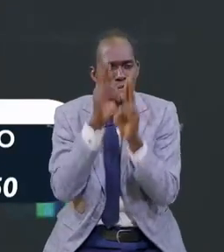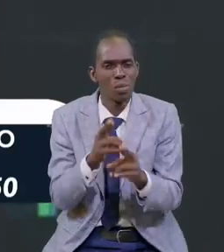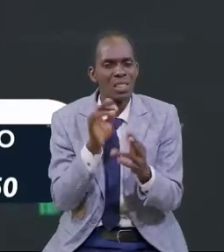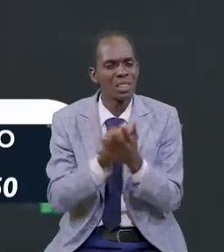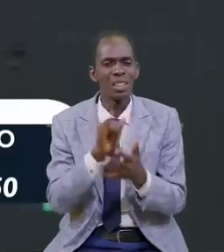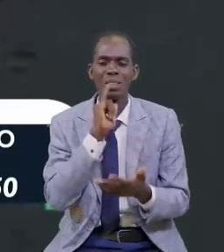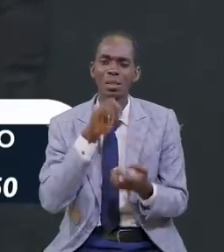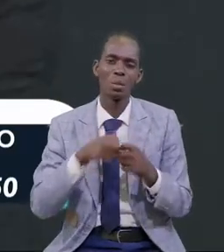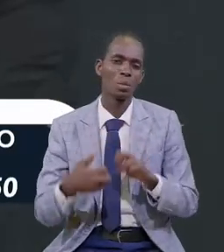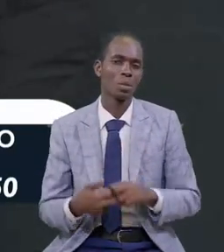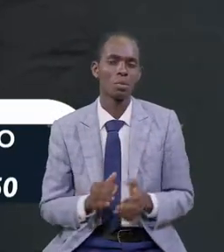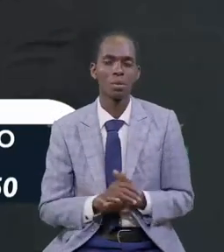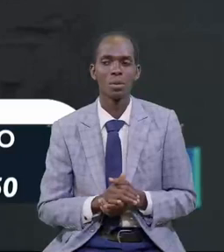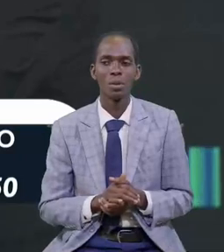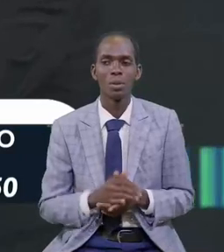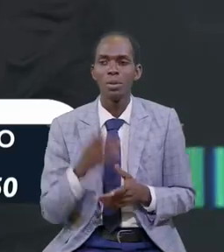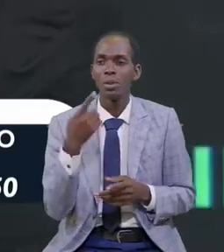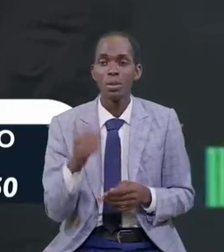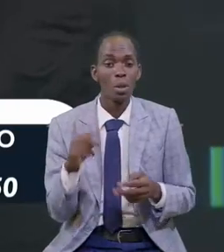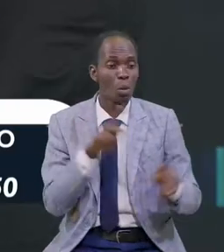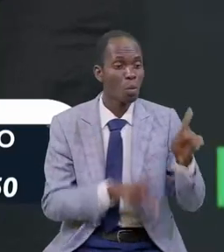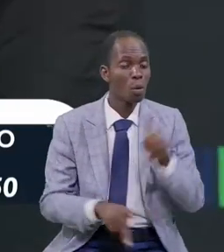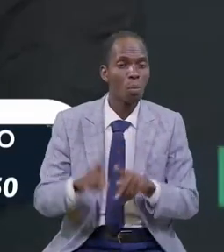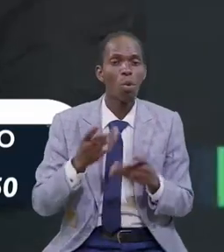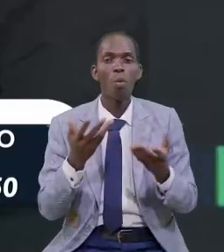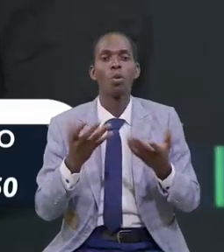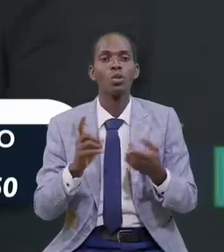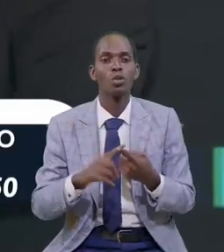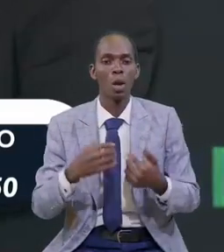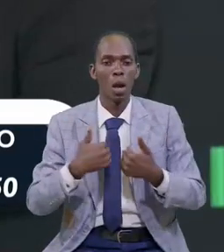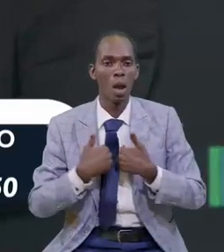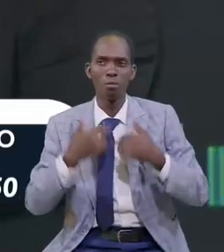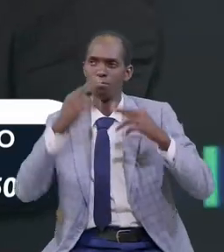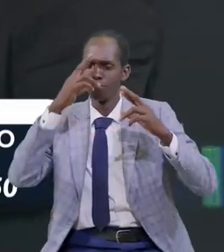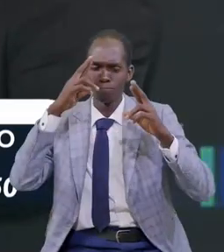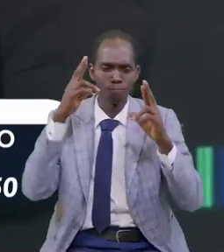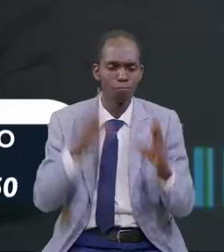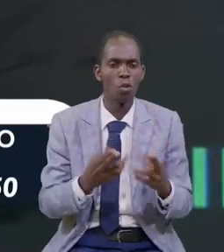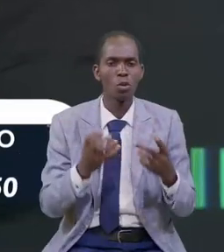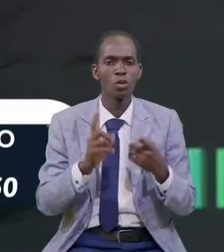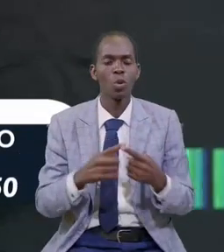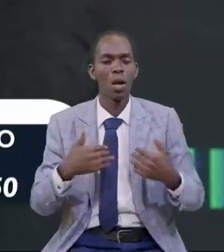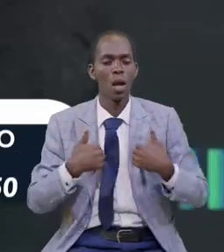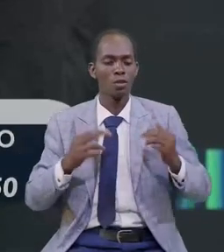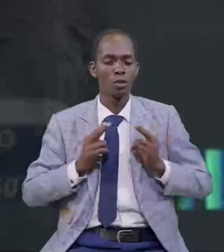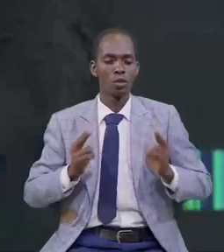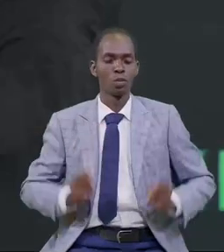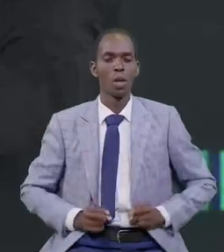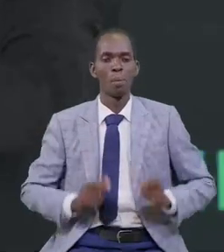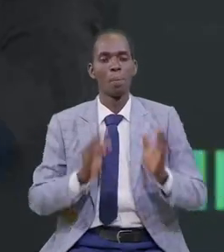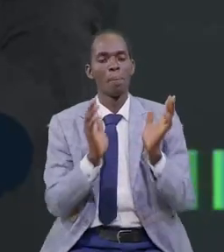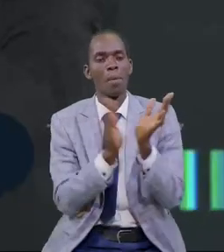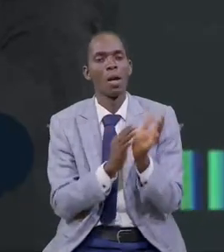là c'est le problème les gens veulent avoir la réputation la renommée